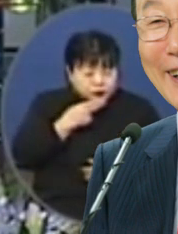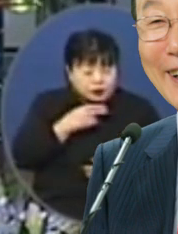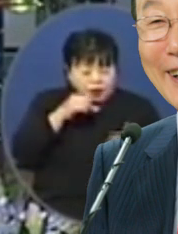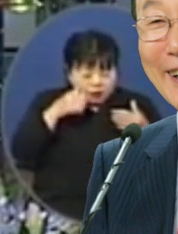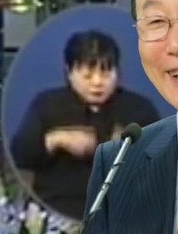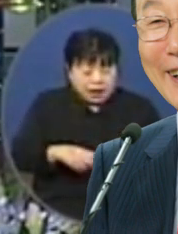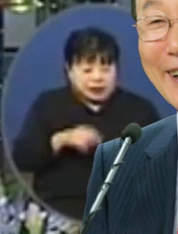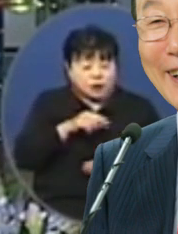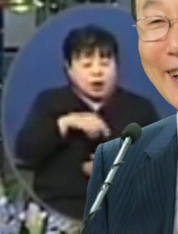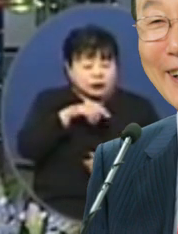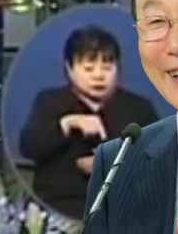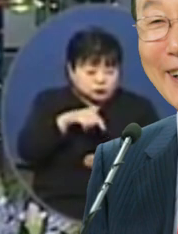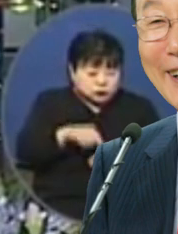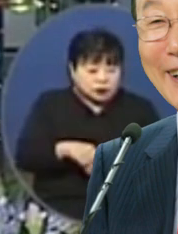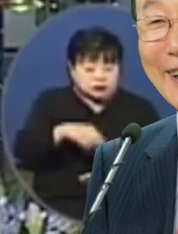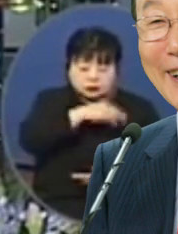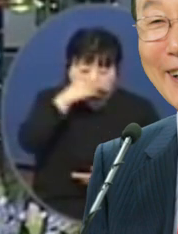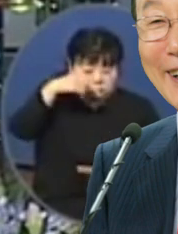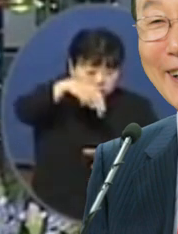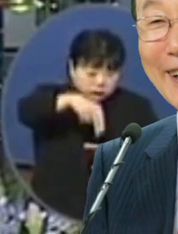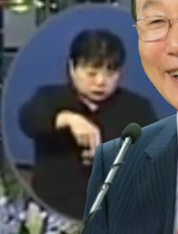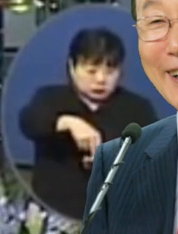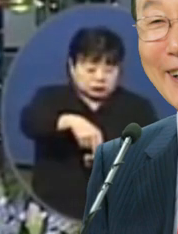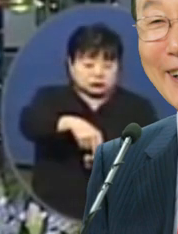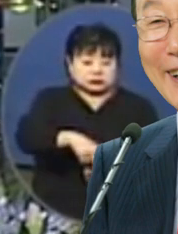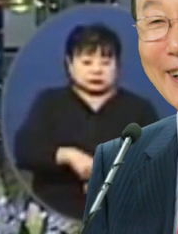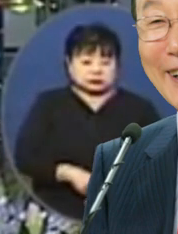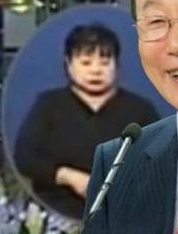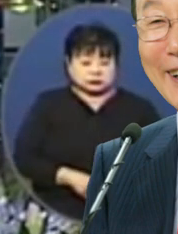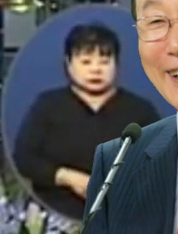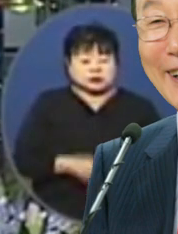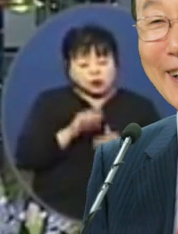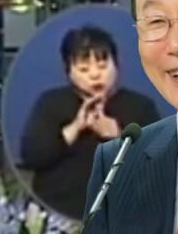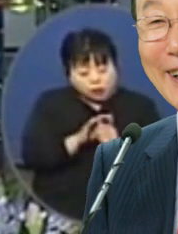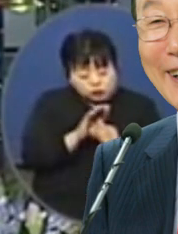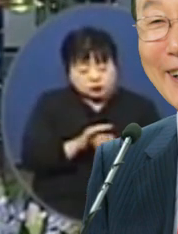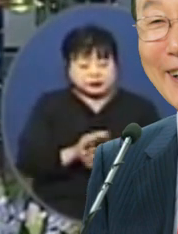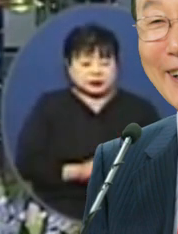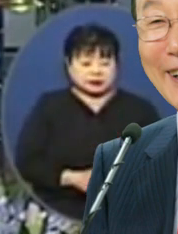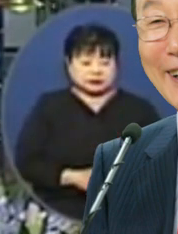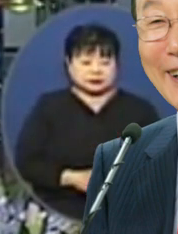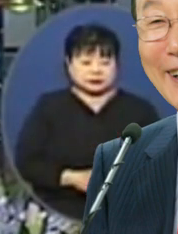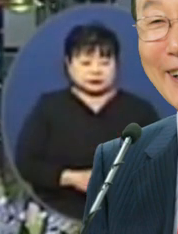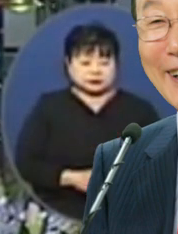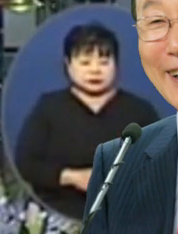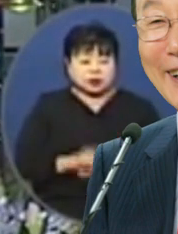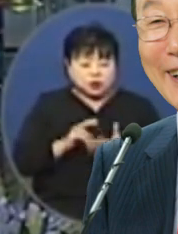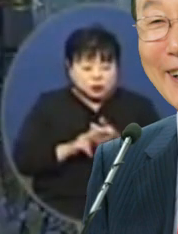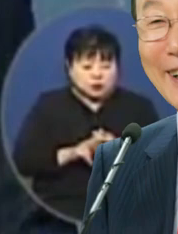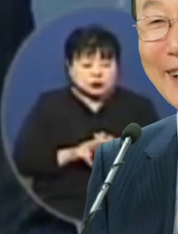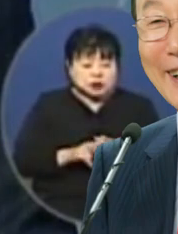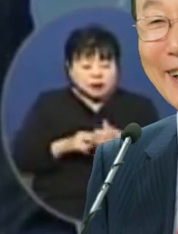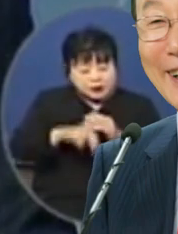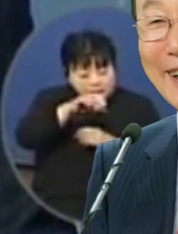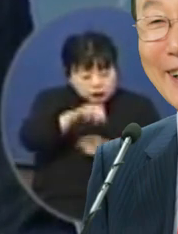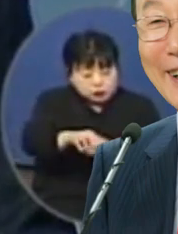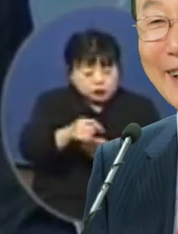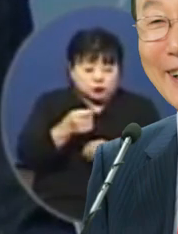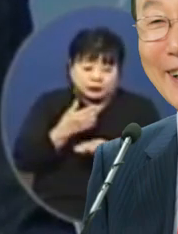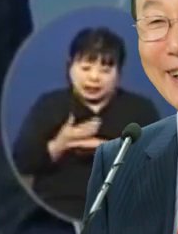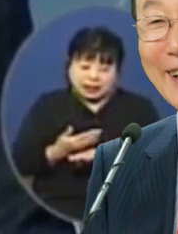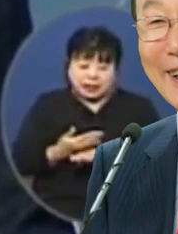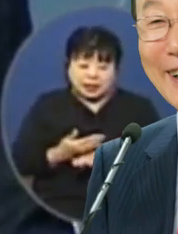파괴된 환경 가운데 우뚝 선 요새로서 여러분을 도와주시는 것입니다. 요새는 피란체하고 좀